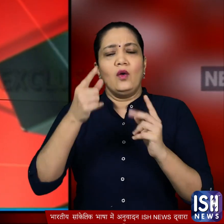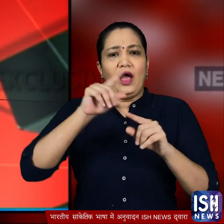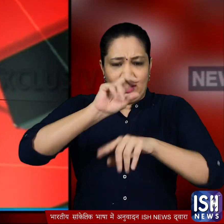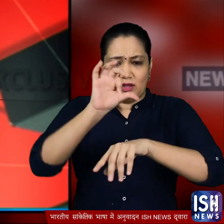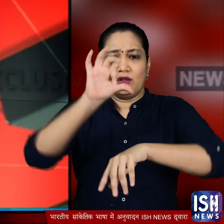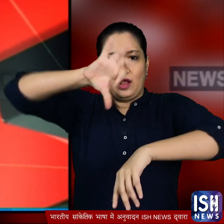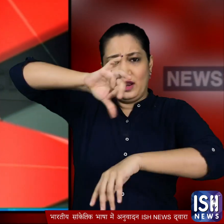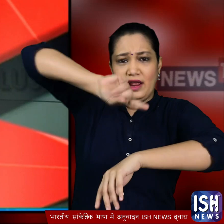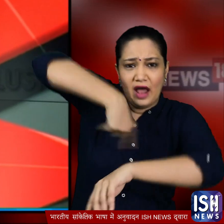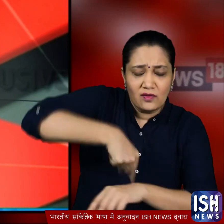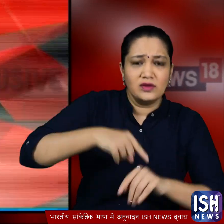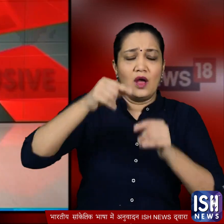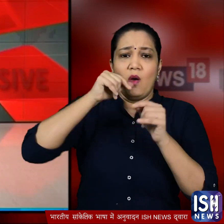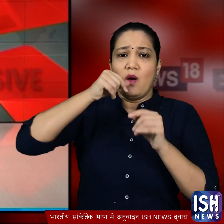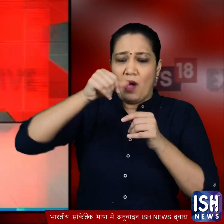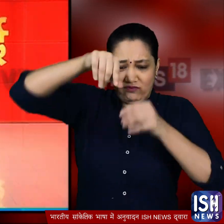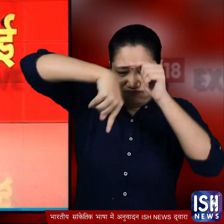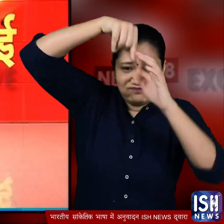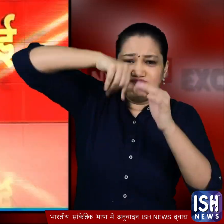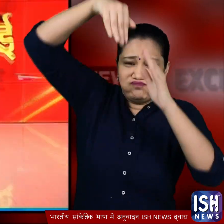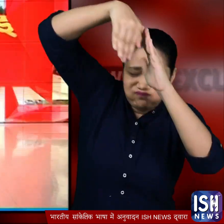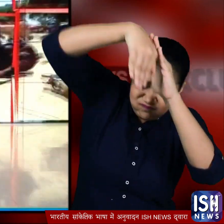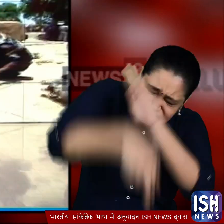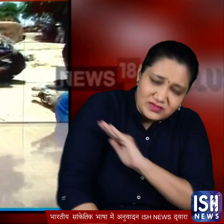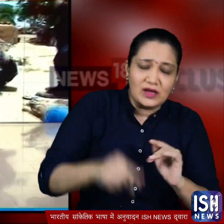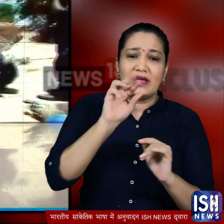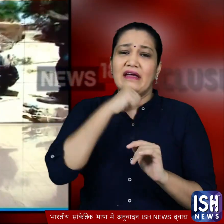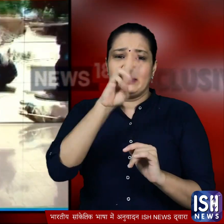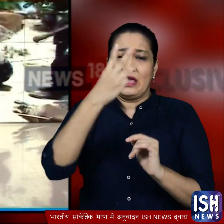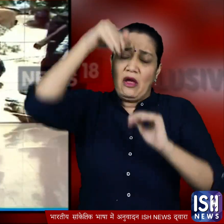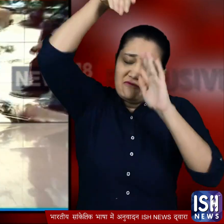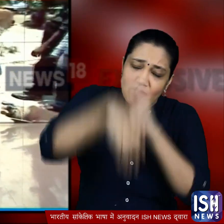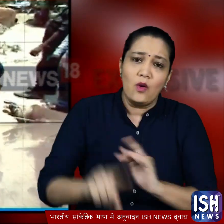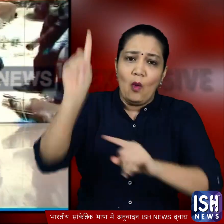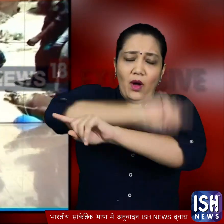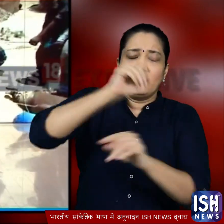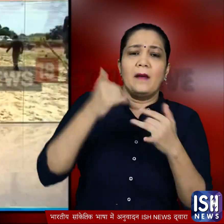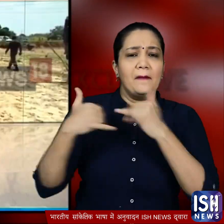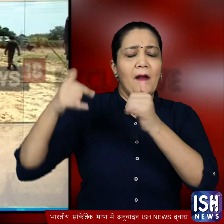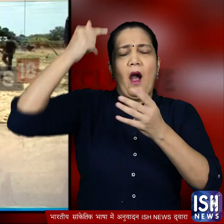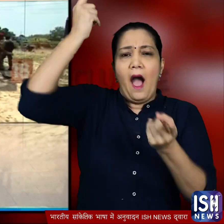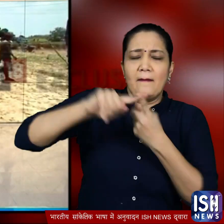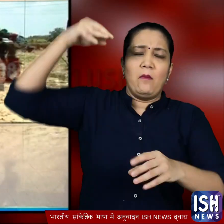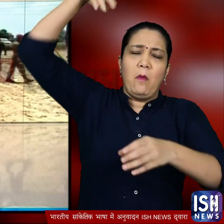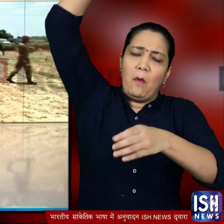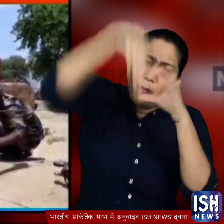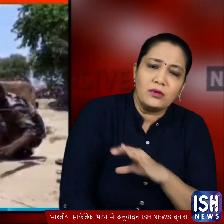बाद बोरवेल में गिरे एक बच्चे को बचा लिया गया। बताया गया कि 3 साल का यह बच्चा एक दिन पहले खेलते वक्त उस बोरवेल में गिर गया